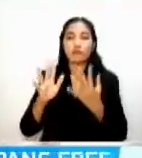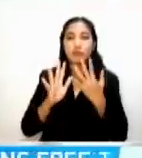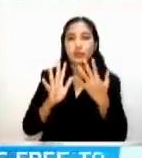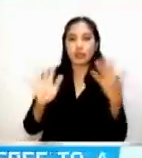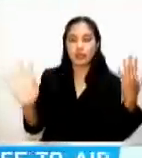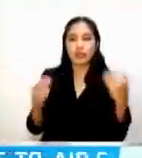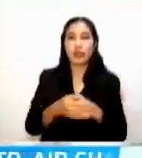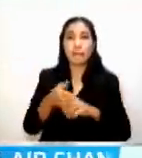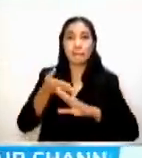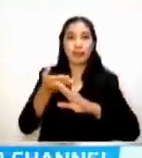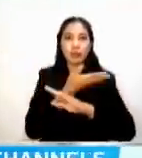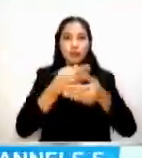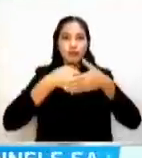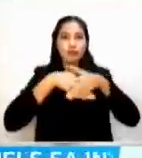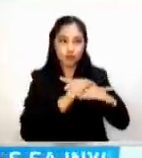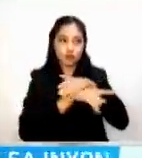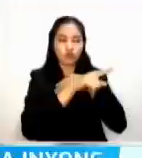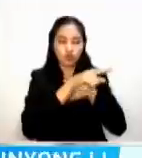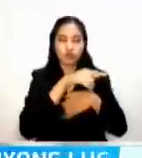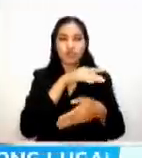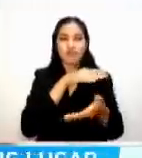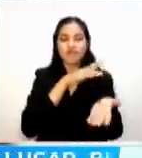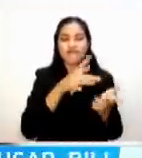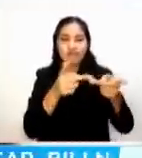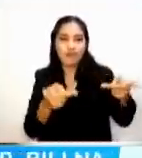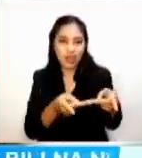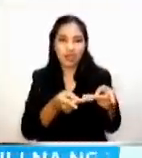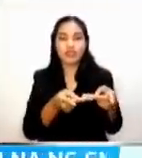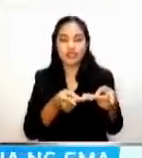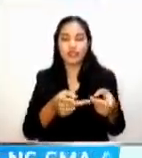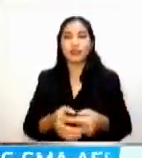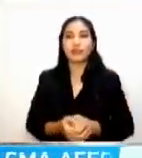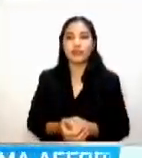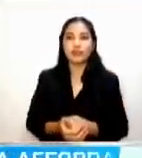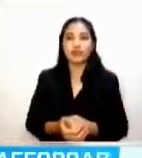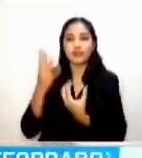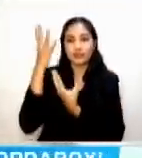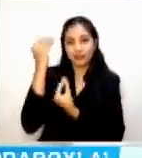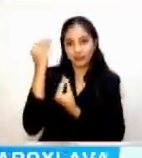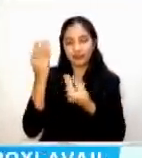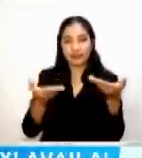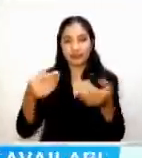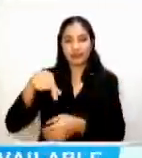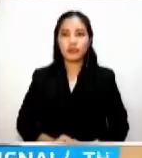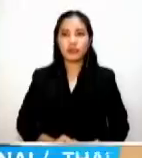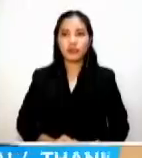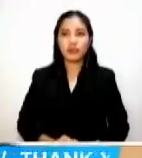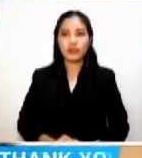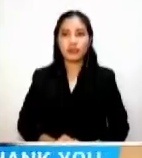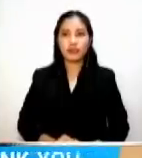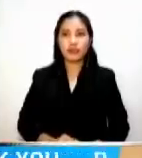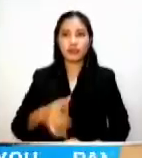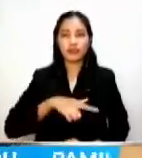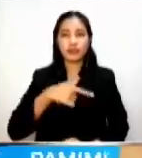sa mismong payout ng ayuda. Yan ang latest bulaga dito sa Quezon City. Connie. Maraming salamat sa Lima Refran.